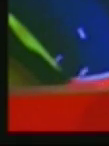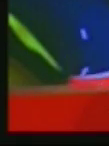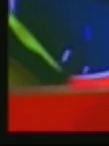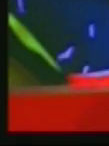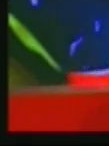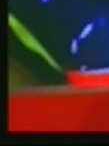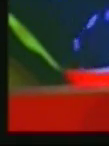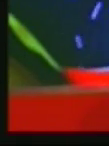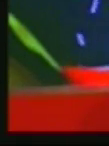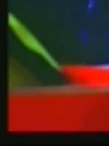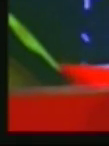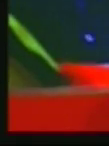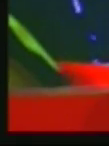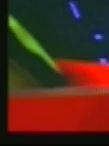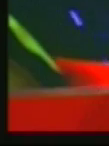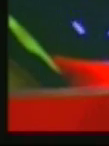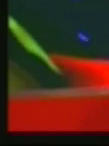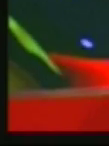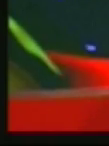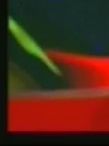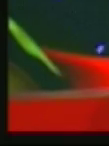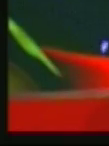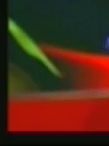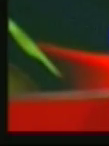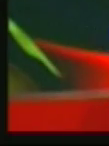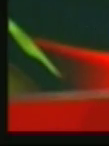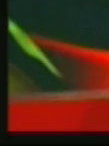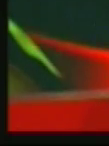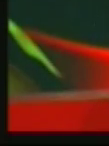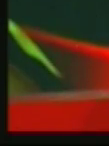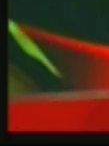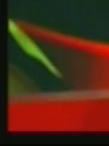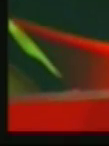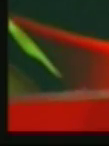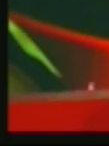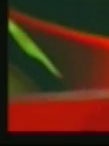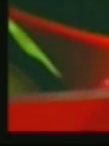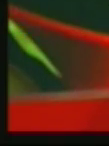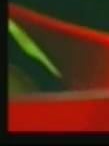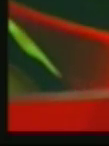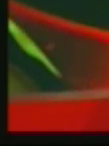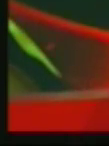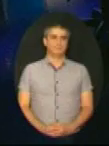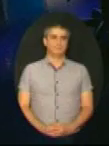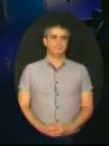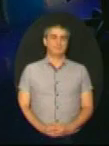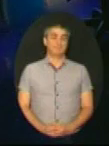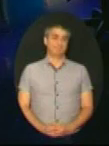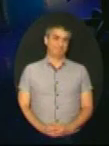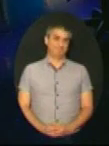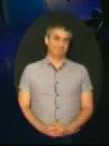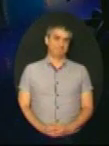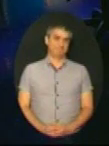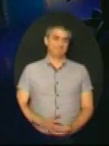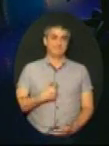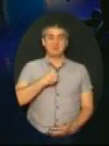בעצמו, כולם אמרו, אל תישבר בוז'י, אנחנו צריכים שתישאר בתפקיד.